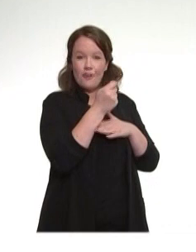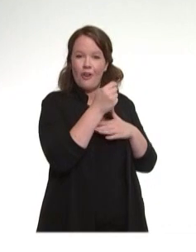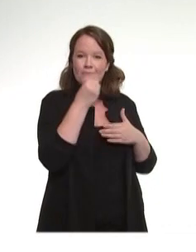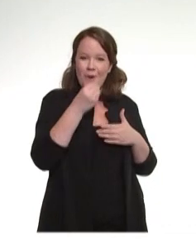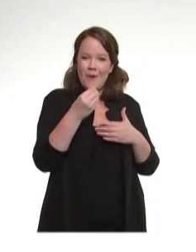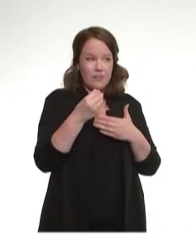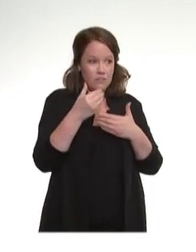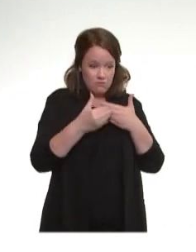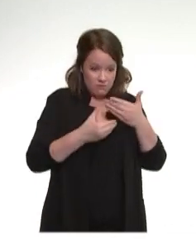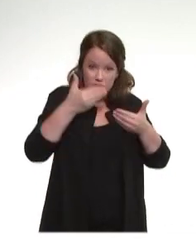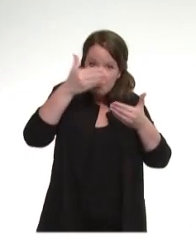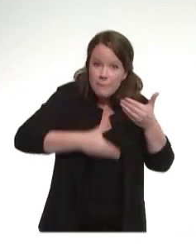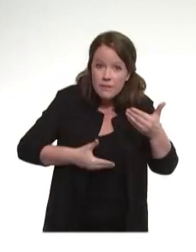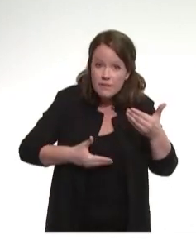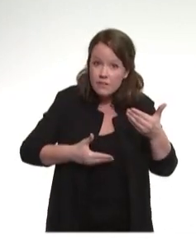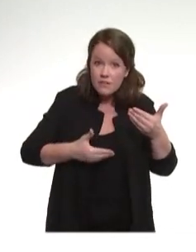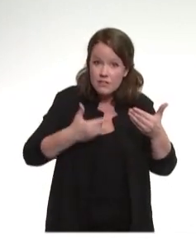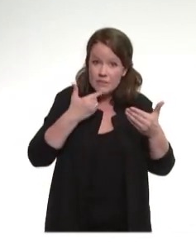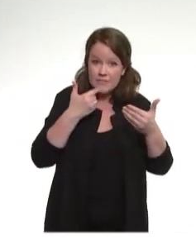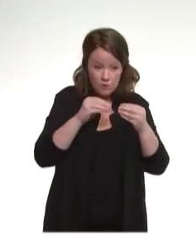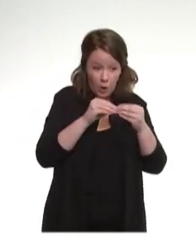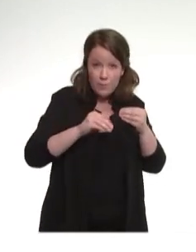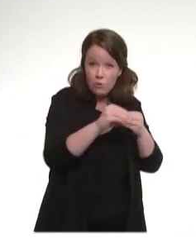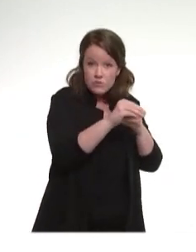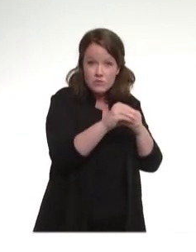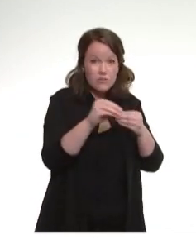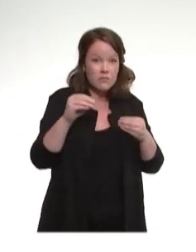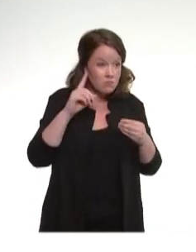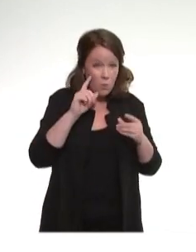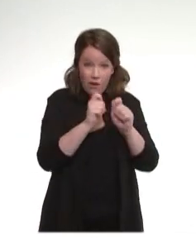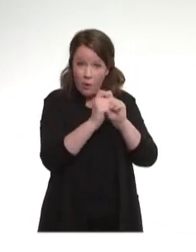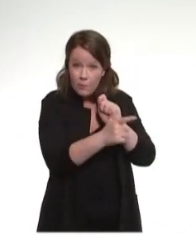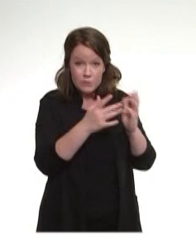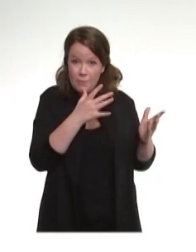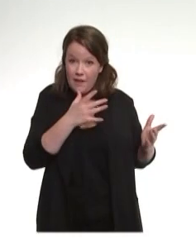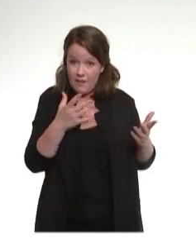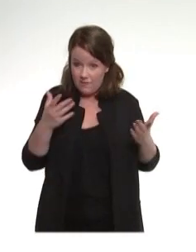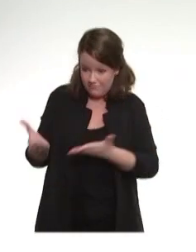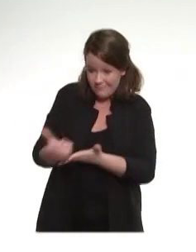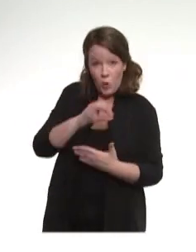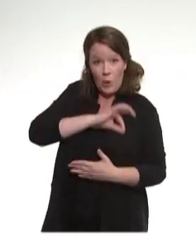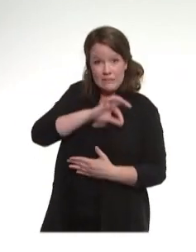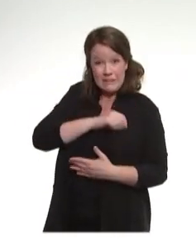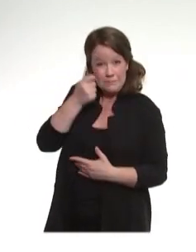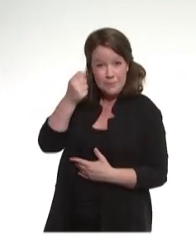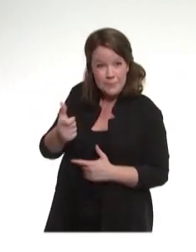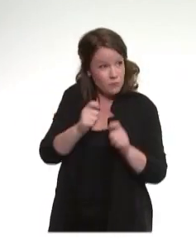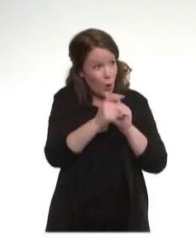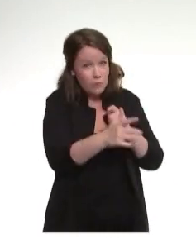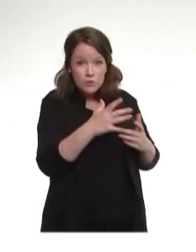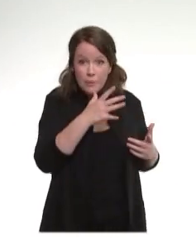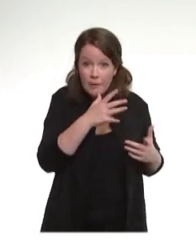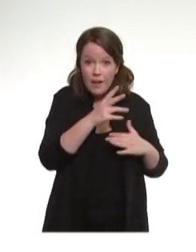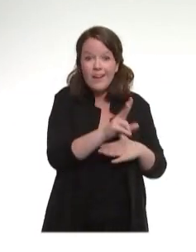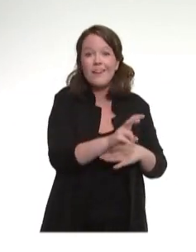la durée de ce prêt parce qu'on peut pas le rembourser tout de suite parce que les chiffres d'affaires ne sont pas suffisants nous voulons le prolonger quel va être